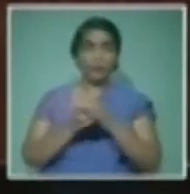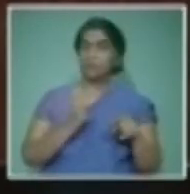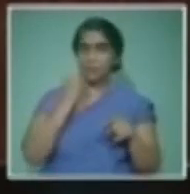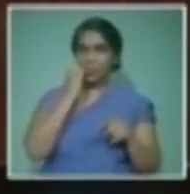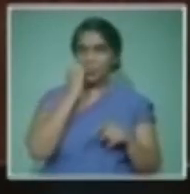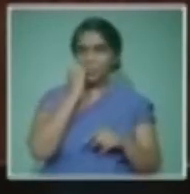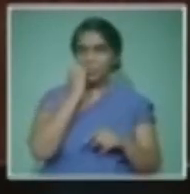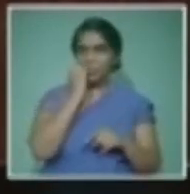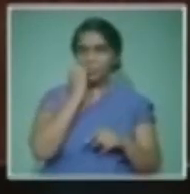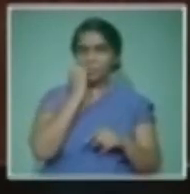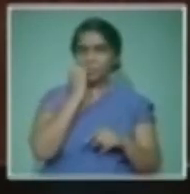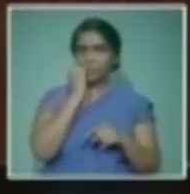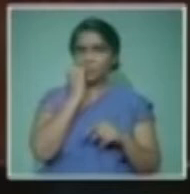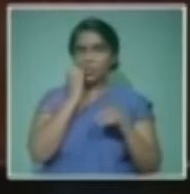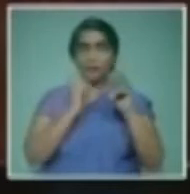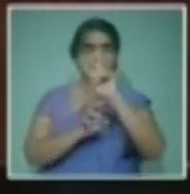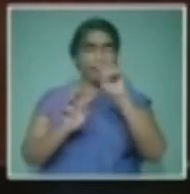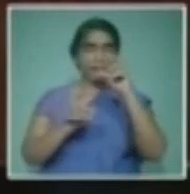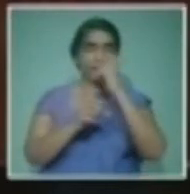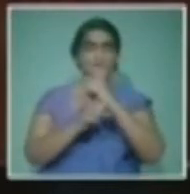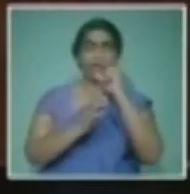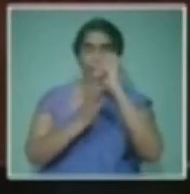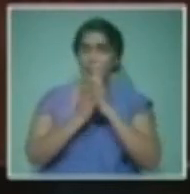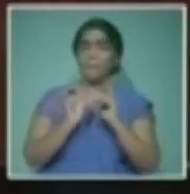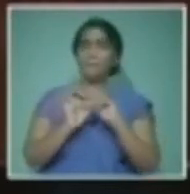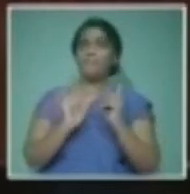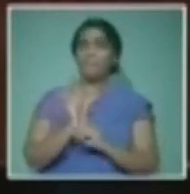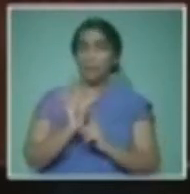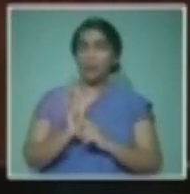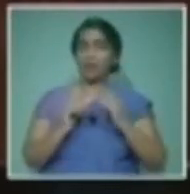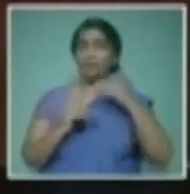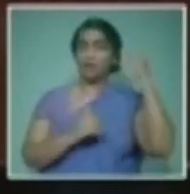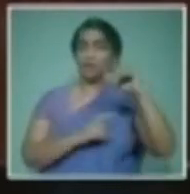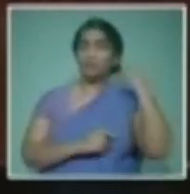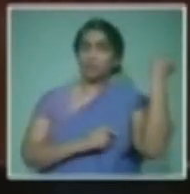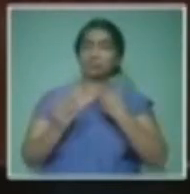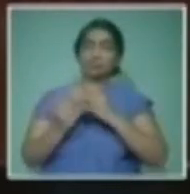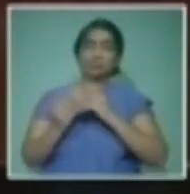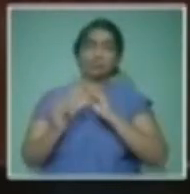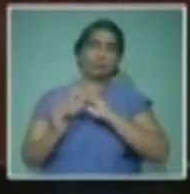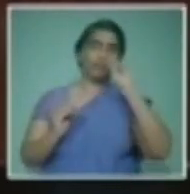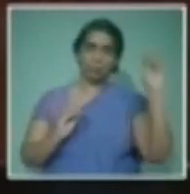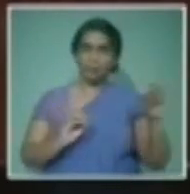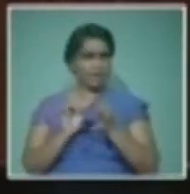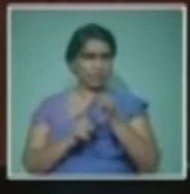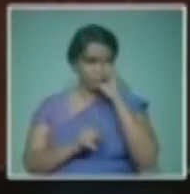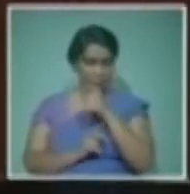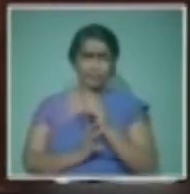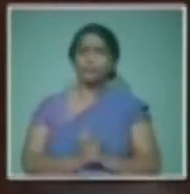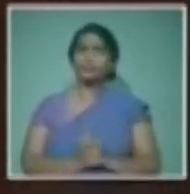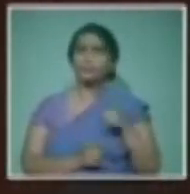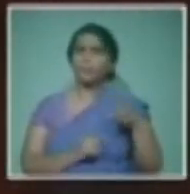රැසීමේදී 22 වන ආණ්ඩුක්‍රම විවස්ථා සංශෝධනය පනත් කෙටුම්පත මීළඟ සැසිවාරයේ දිනකදී ගැනීමට තීරණය විය